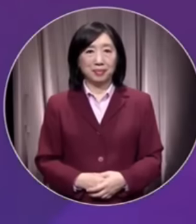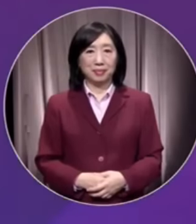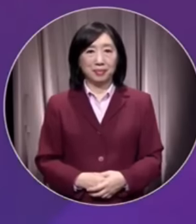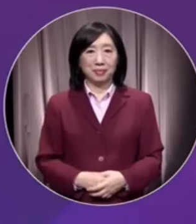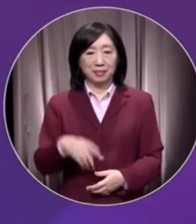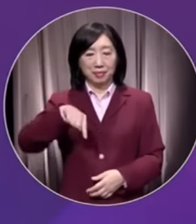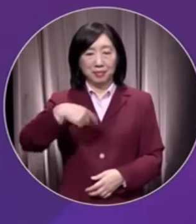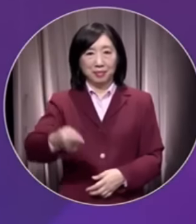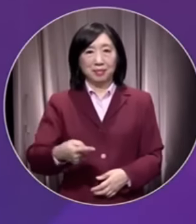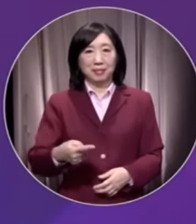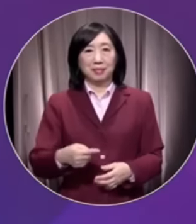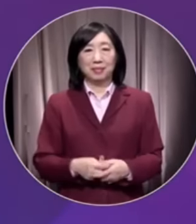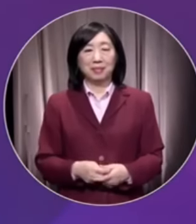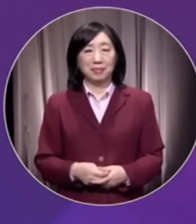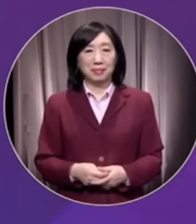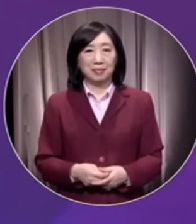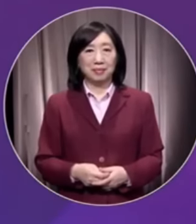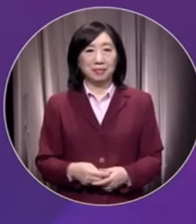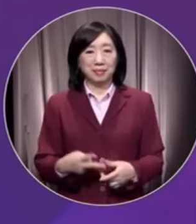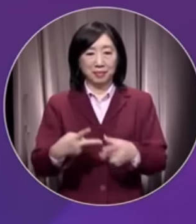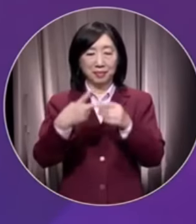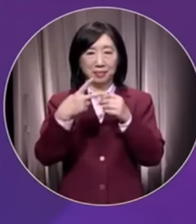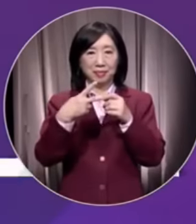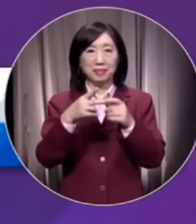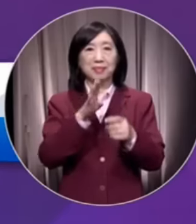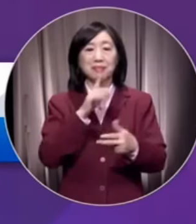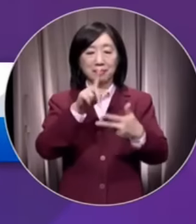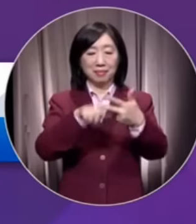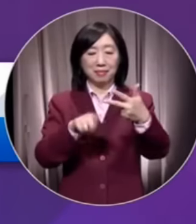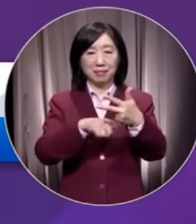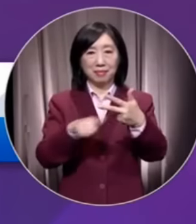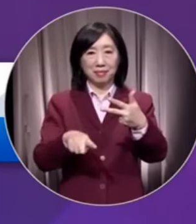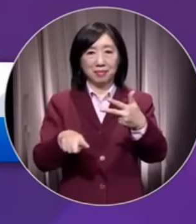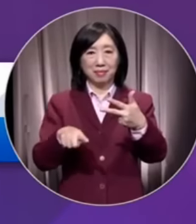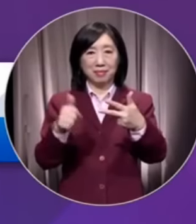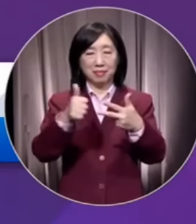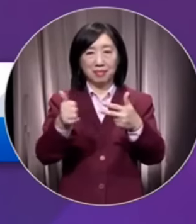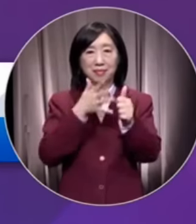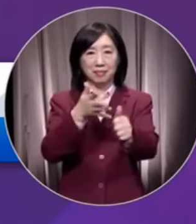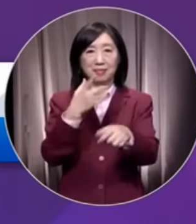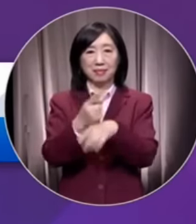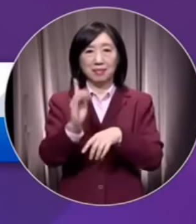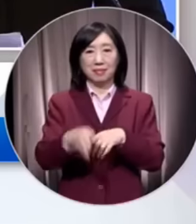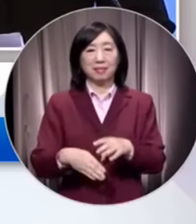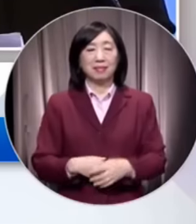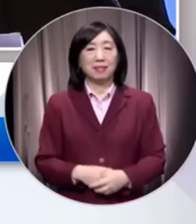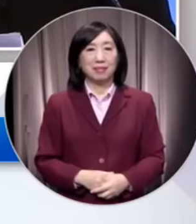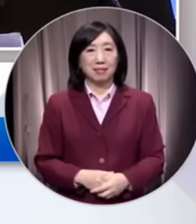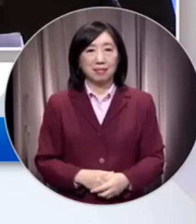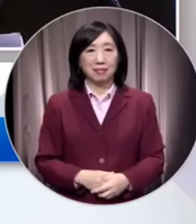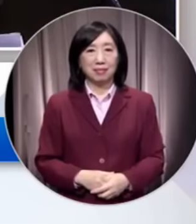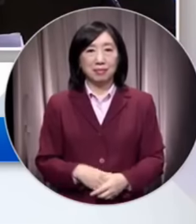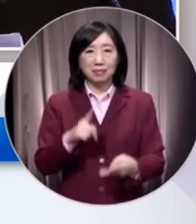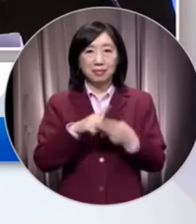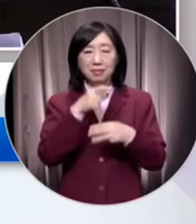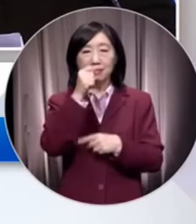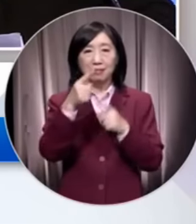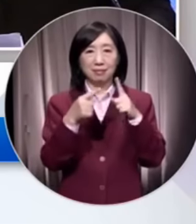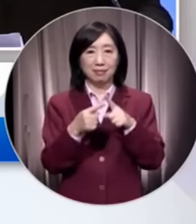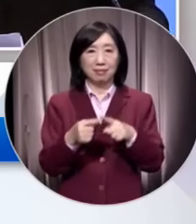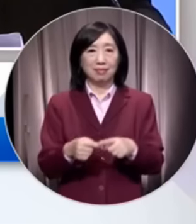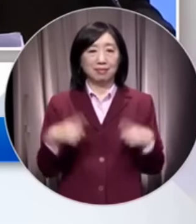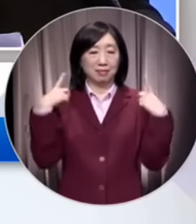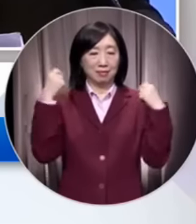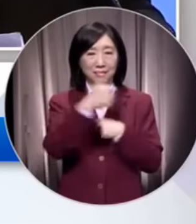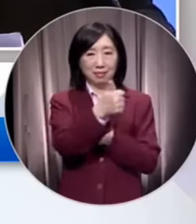接下来第二回合的交叉诘问，请朱立伦先生提问，时间1分半。 好，主持人、宋主席、